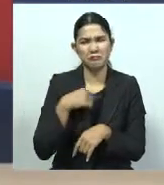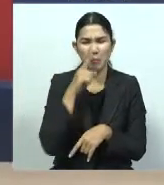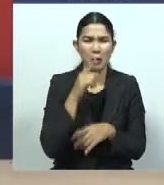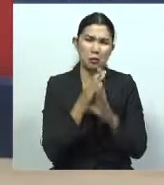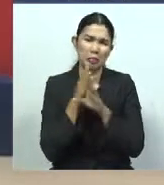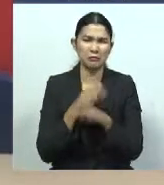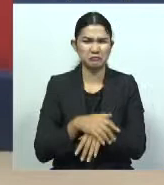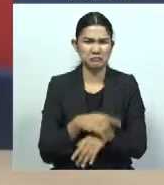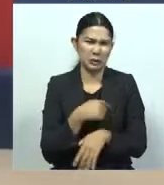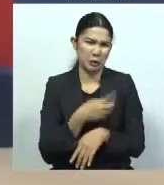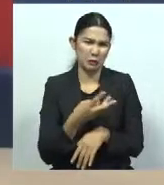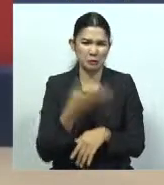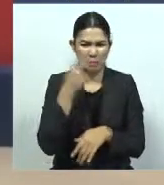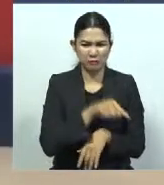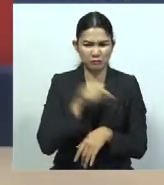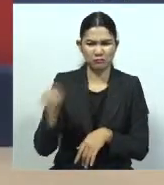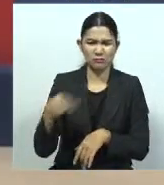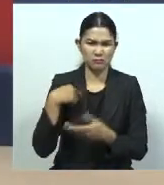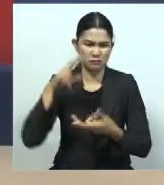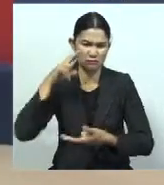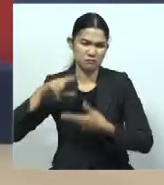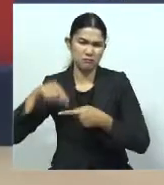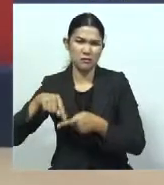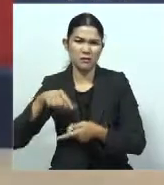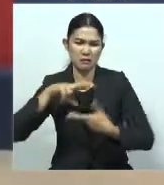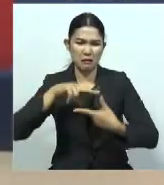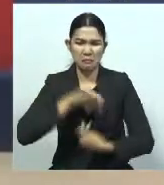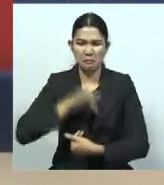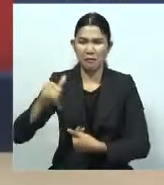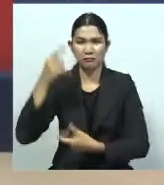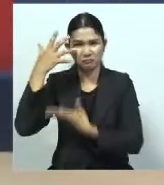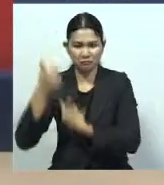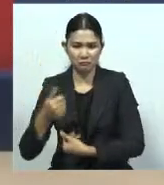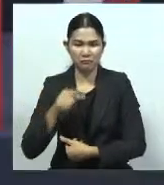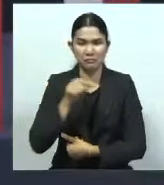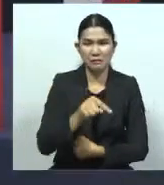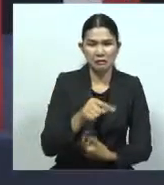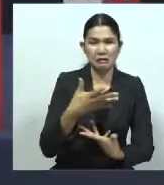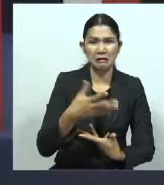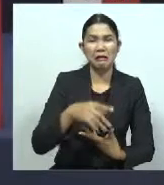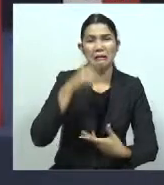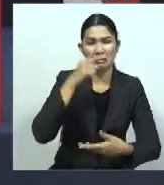อน ว่าทำไมไปประชาธิปัตย์กับภูมิใจไทยทำไมไม่มาชาติไทยพัฒนา ใช่ วันนี้ไปแล้วน